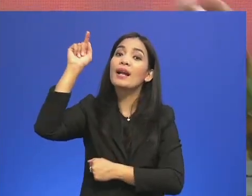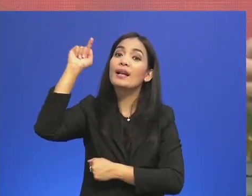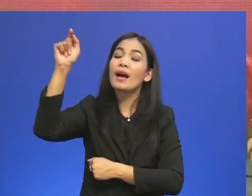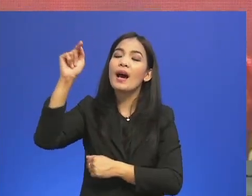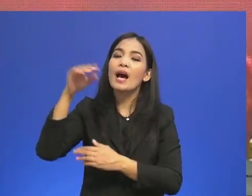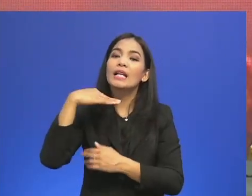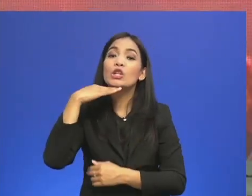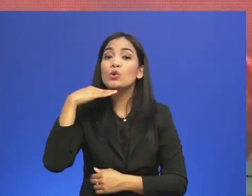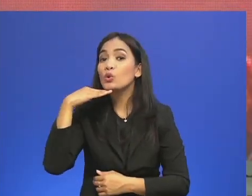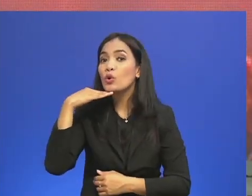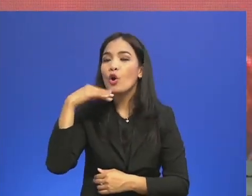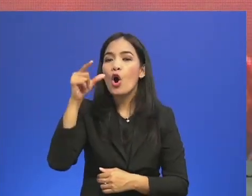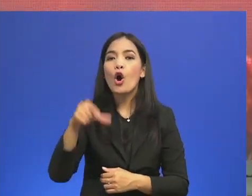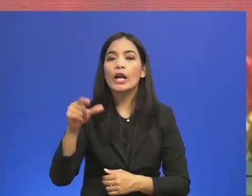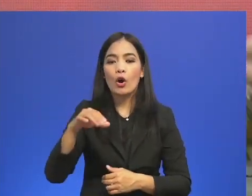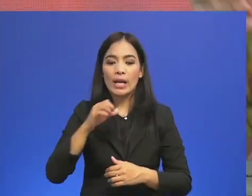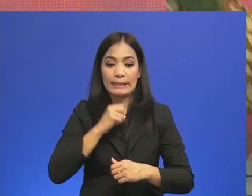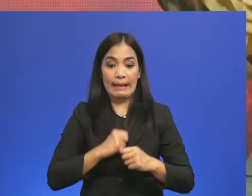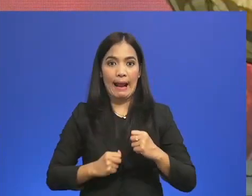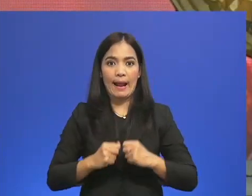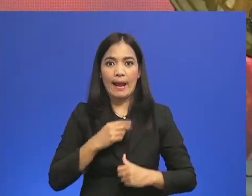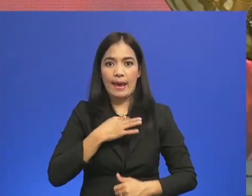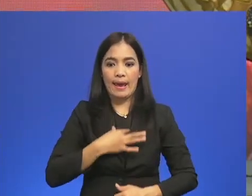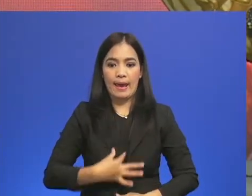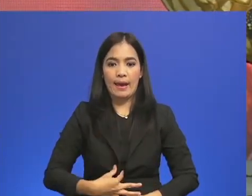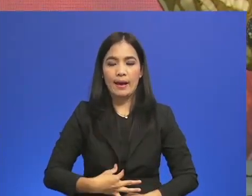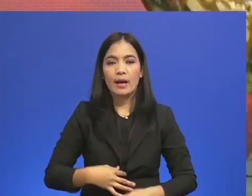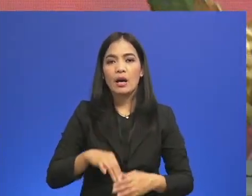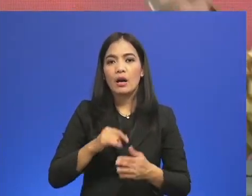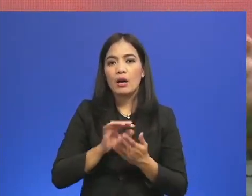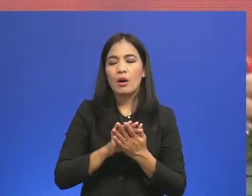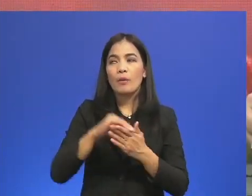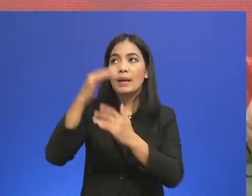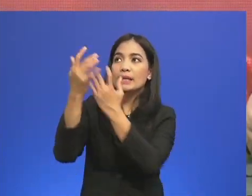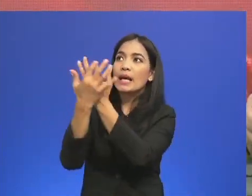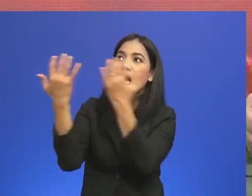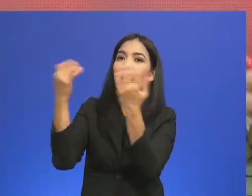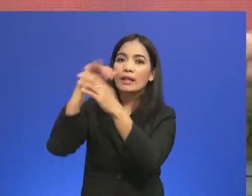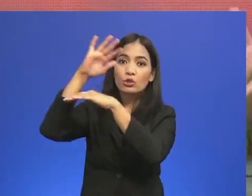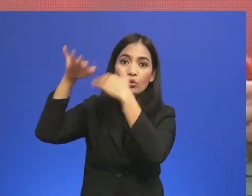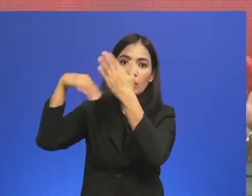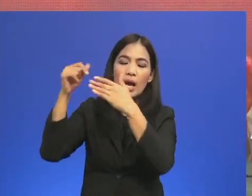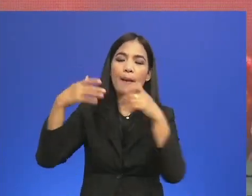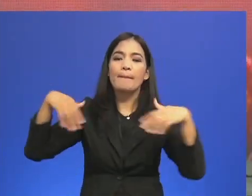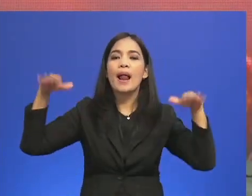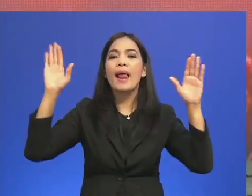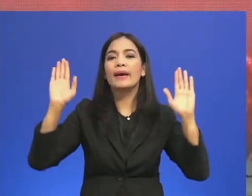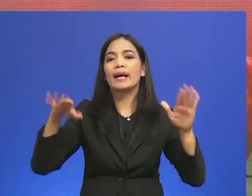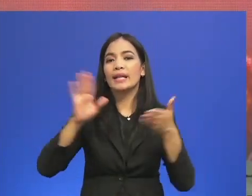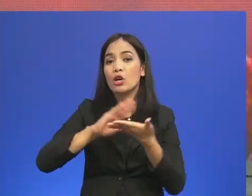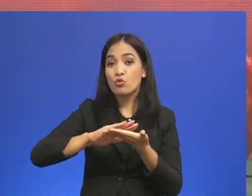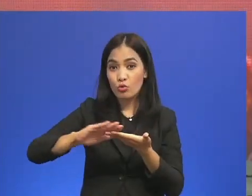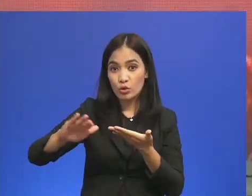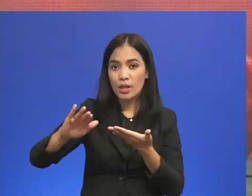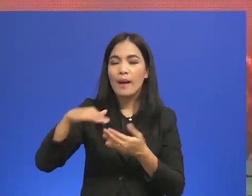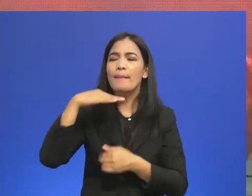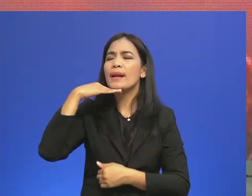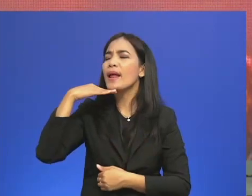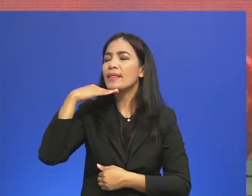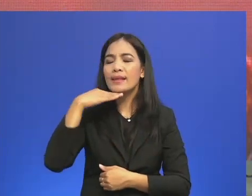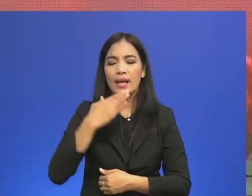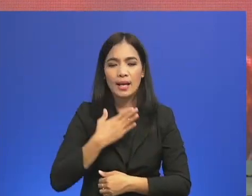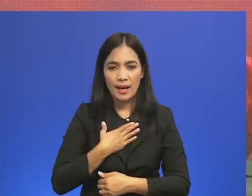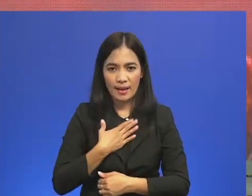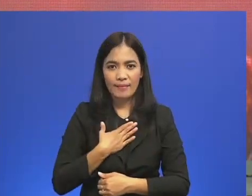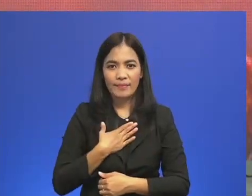oleh orang-orang saleh, dinantikan oleh penghuni surga, para malaikat kudus,